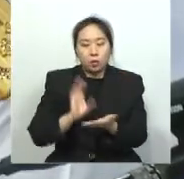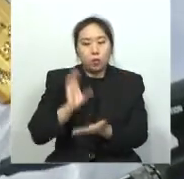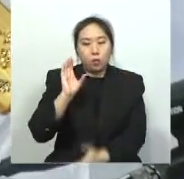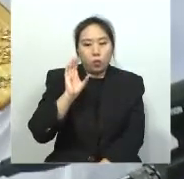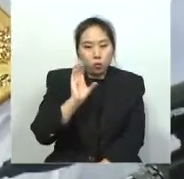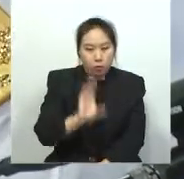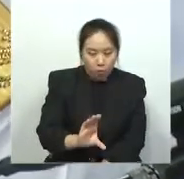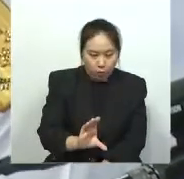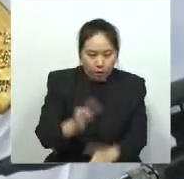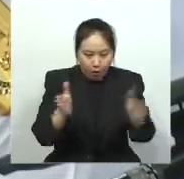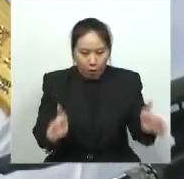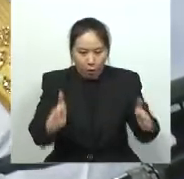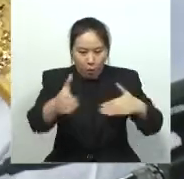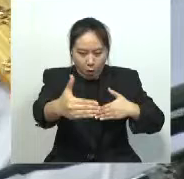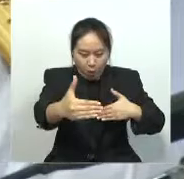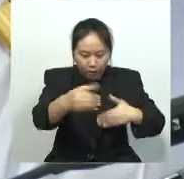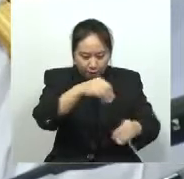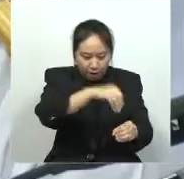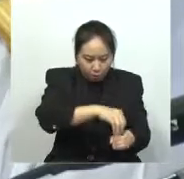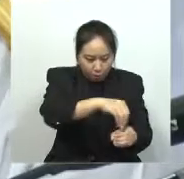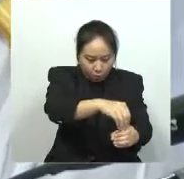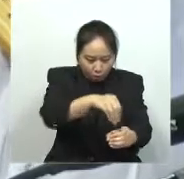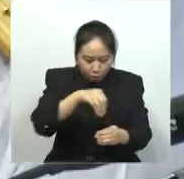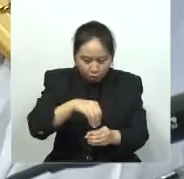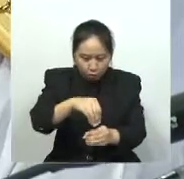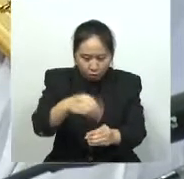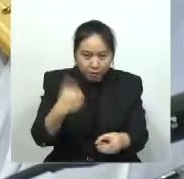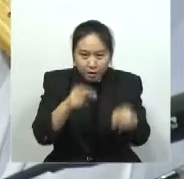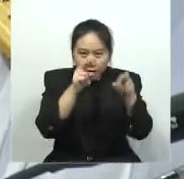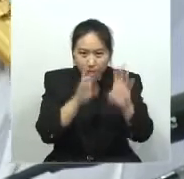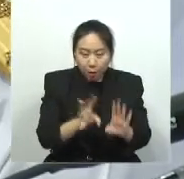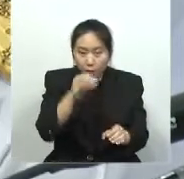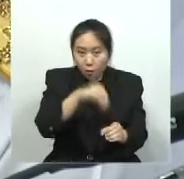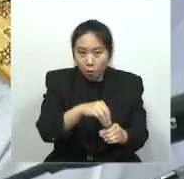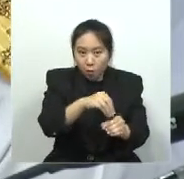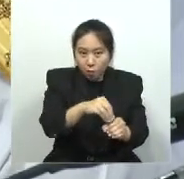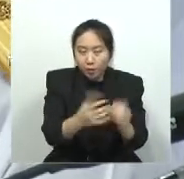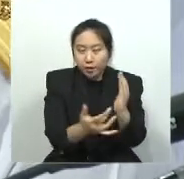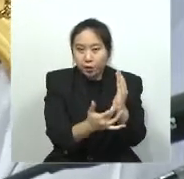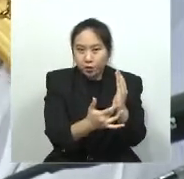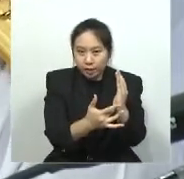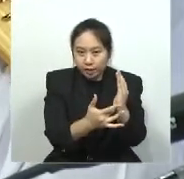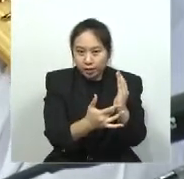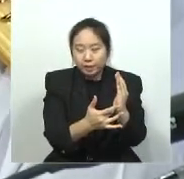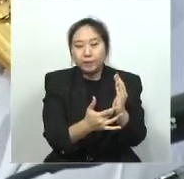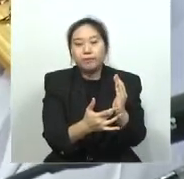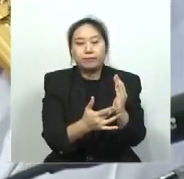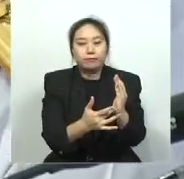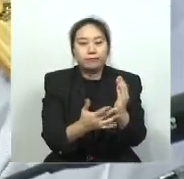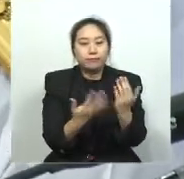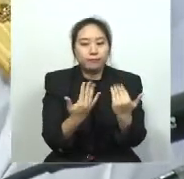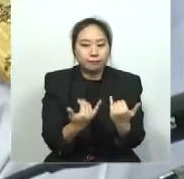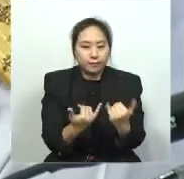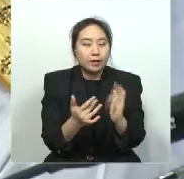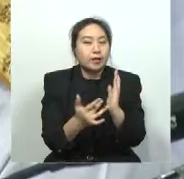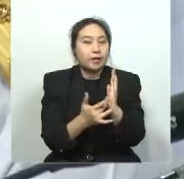ของโรงเรือนนะครับการที่ต้องมีระบบปลูกที่ใช้เทคโนโลยีนะครับซึ่งเป็นเทคโนโล